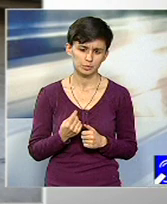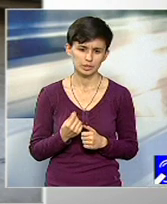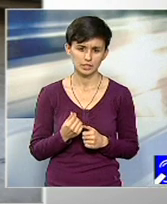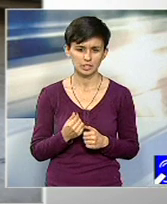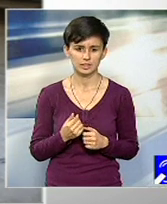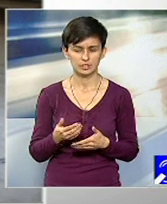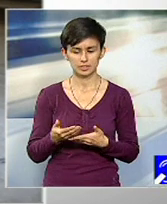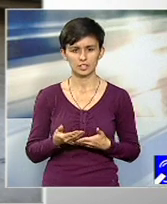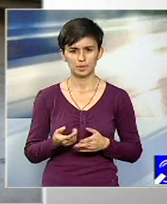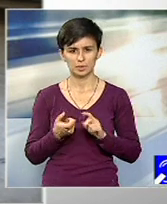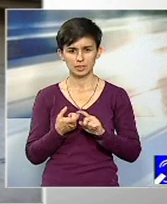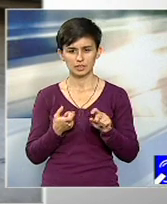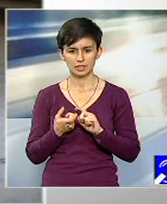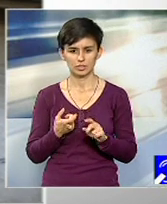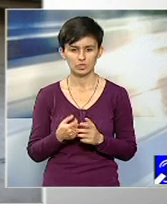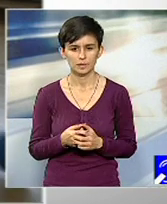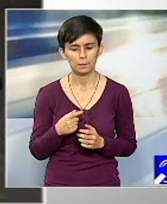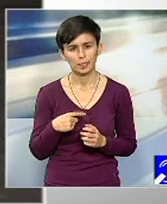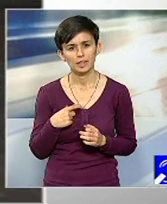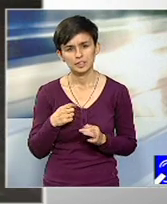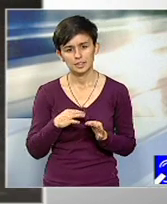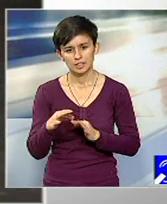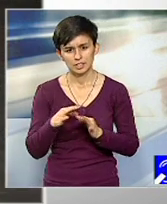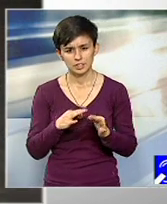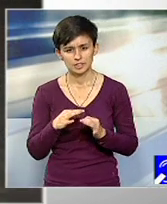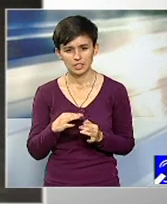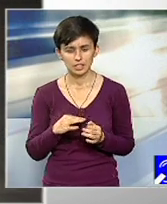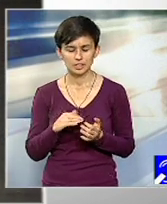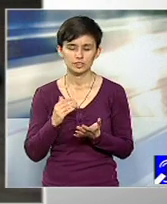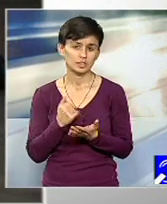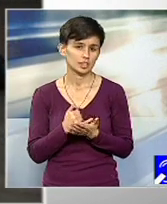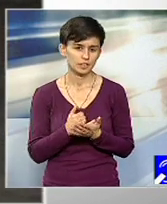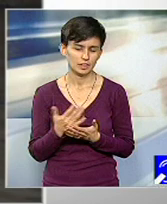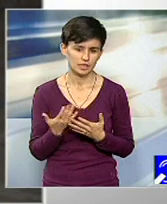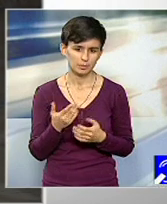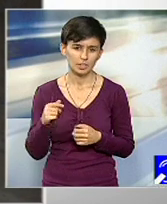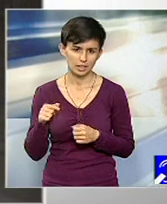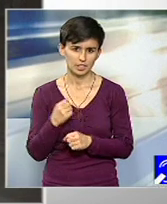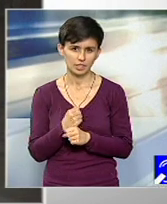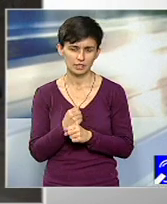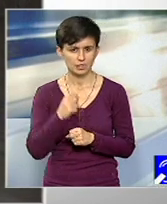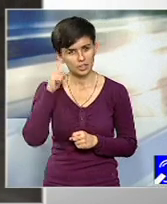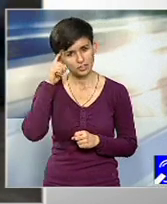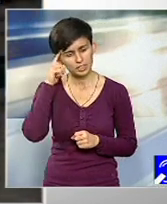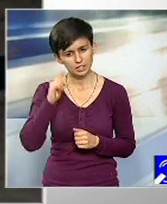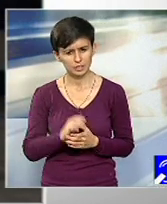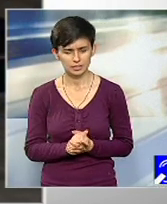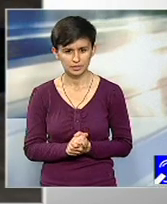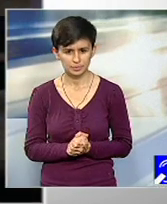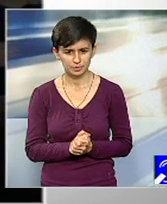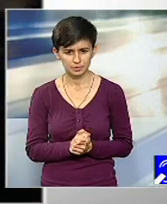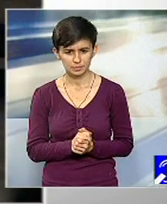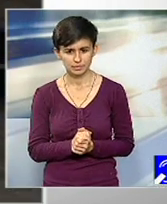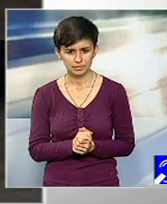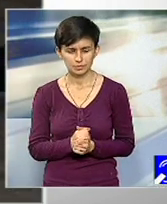gol. Deci adevărate strategii până la urmă, da, pe care ei le pun la cale. Da. Vreau să te întreb, Cristi, cum